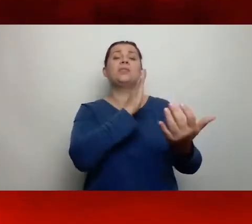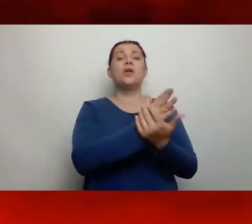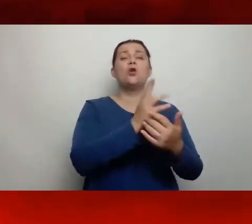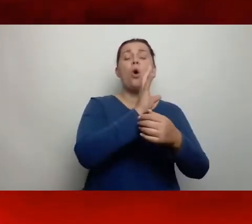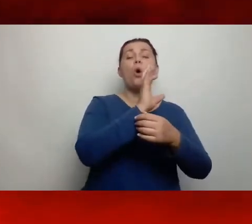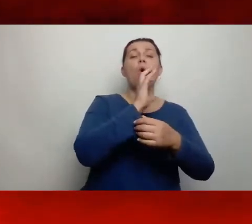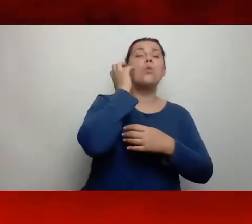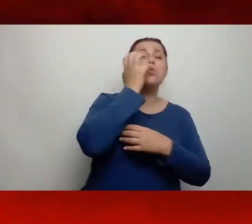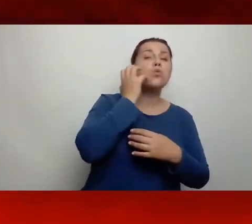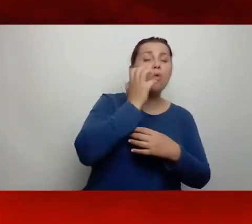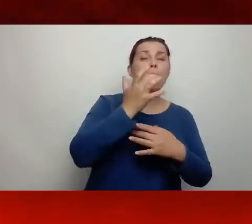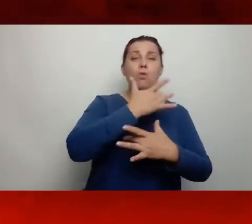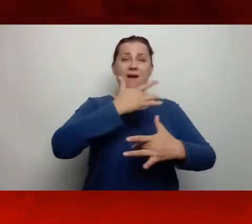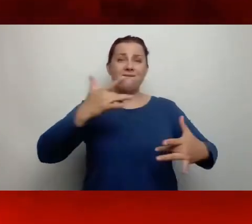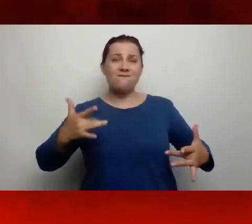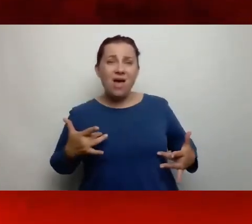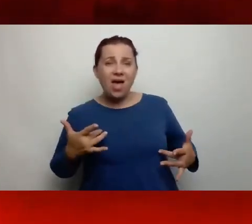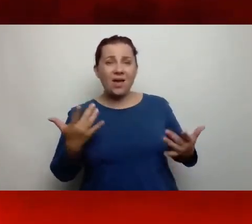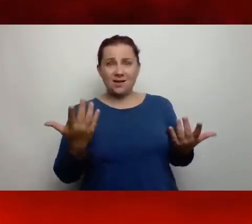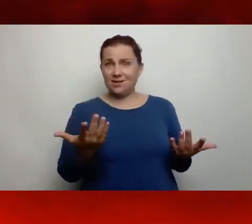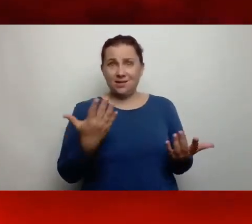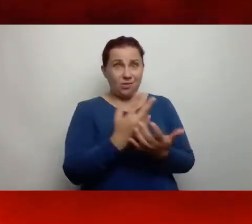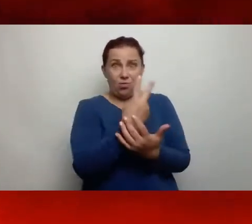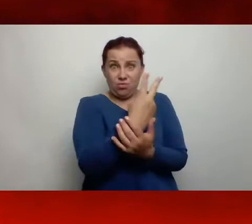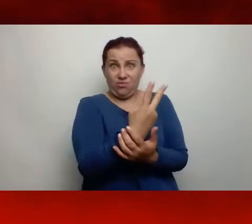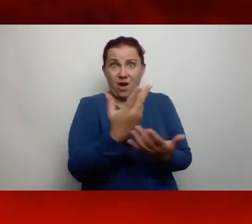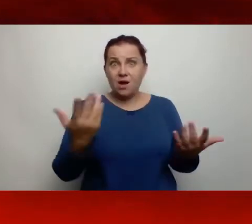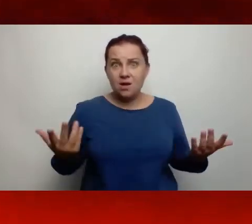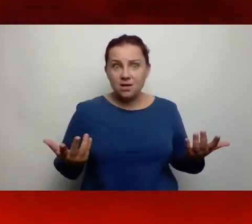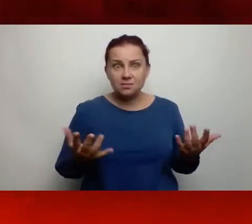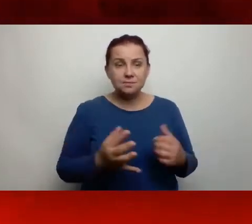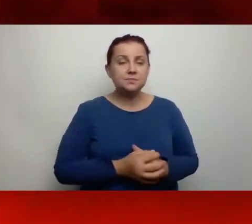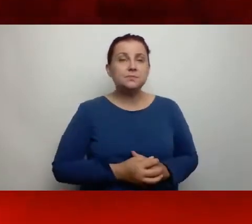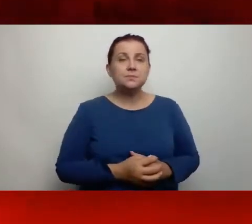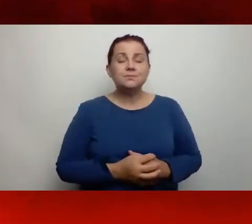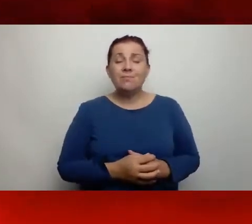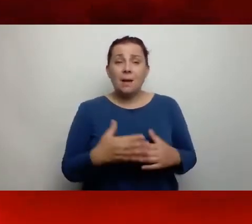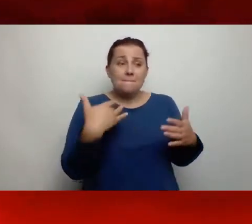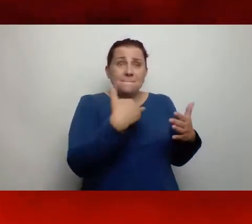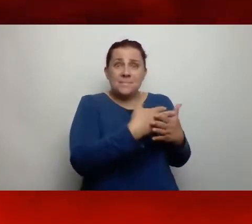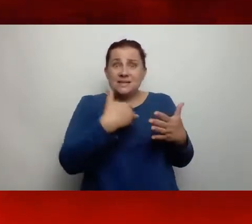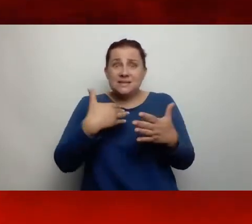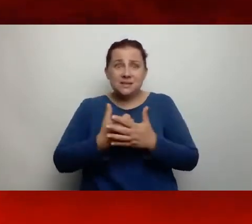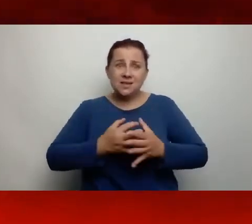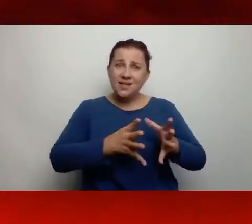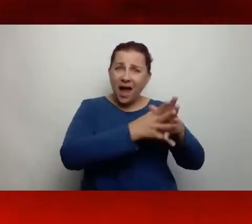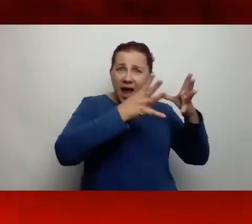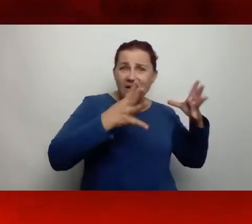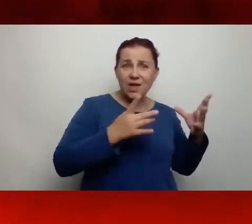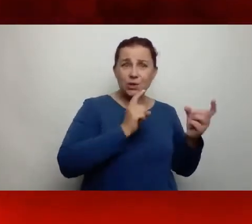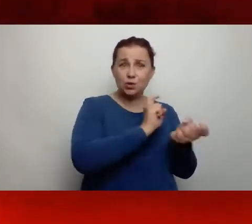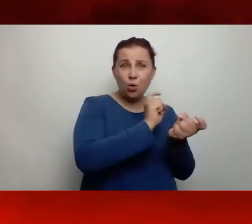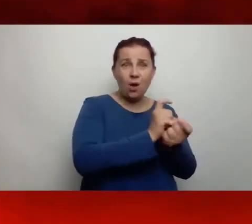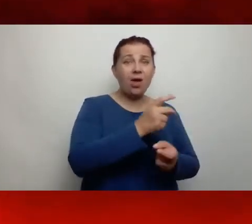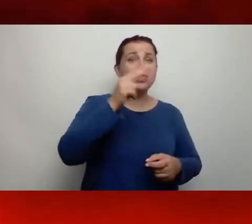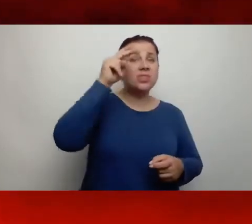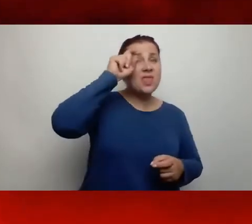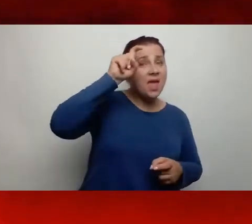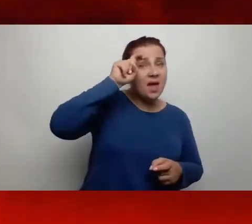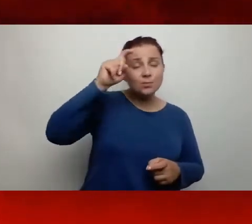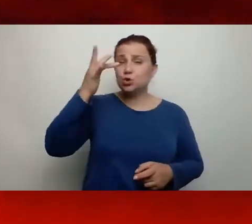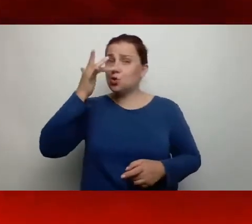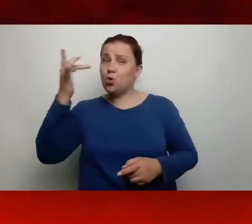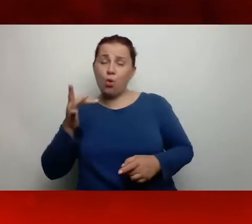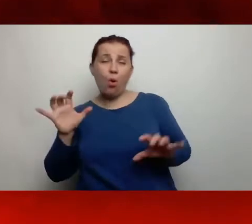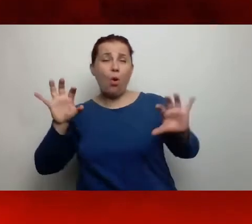mamy krótko napięte bardzo relacje z 2 najbliższymi, największymi sąsiadami, z Niemcami i Rosją. Mówię oczywiście w